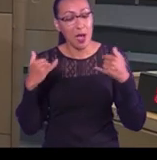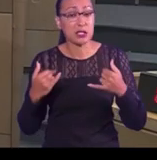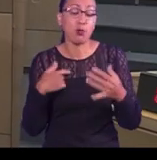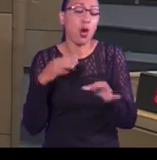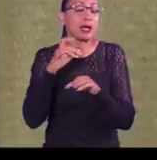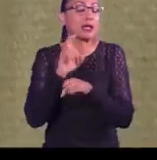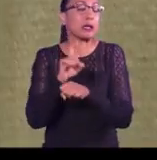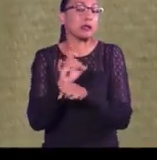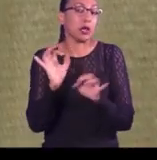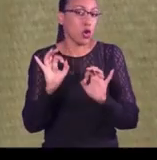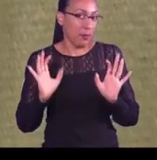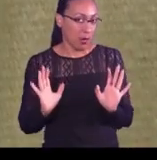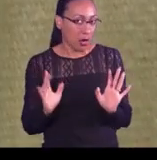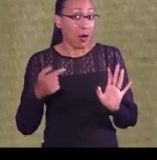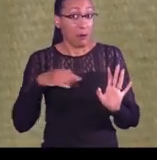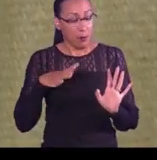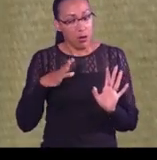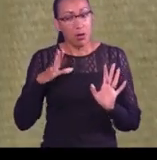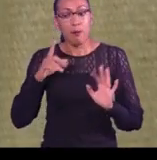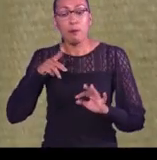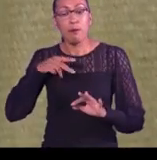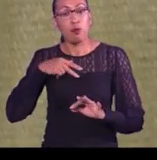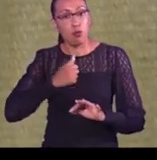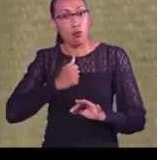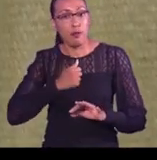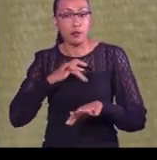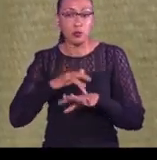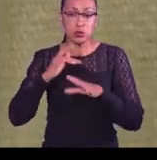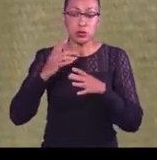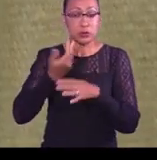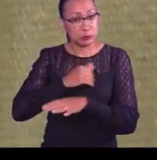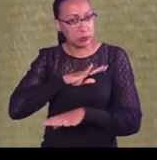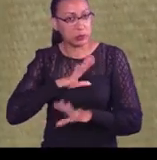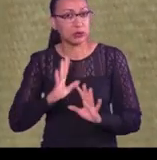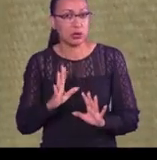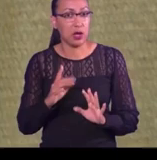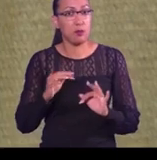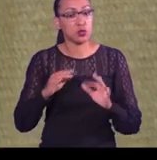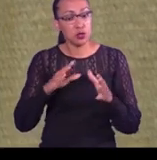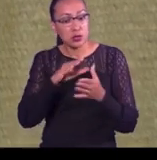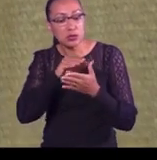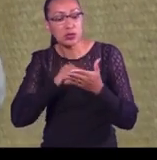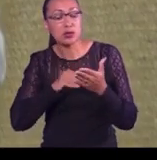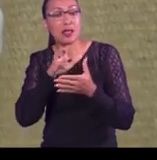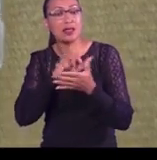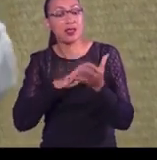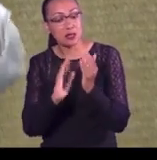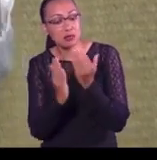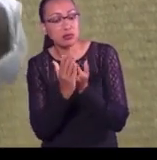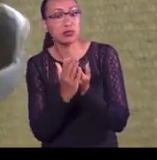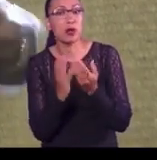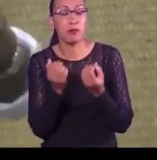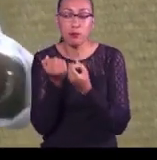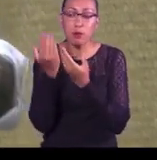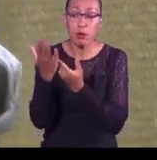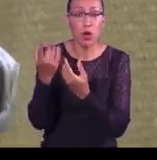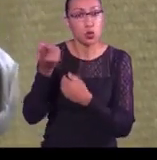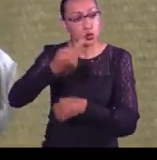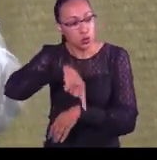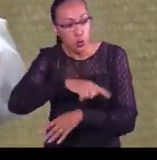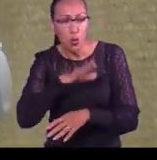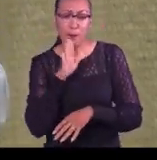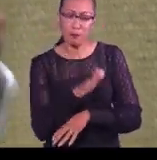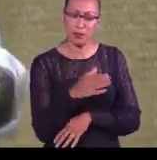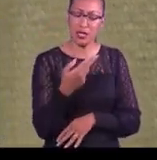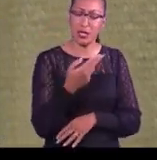seule chose, c'est que j'ai assumé cette responsabilité et l'amendement que j'ai présenté à l'Assemblée nationale, c'est pour que nous, Nègre Martinique,